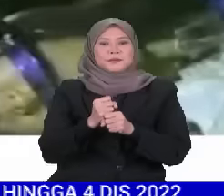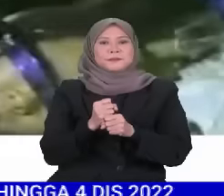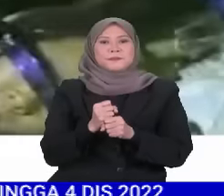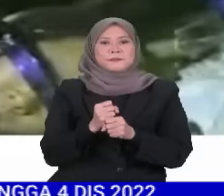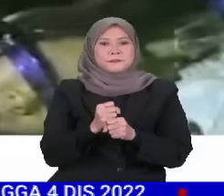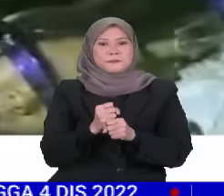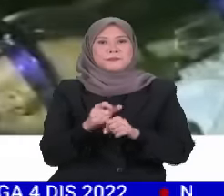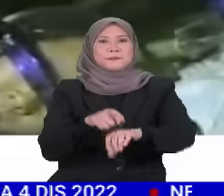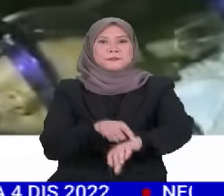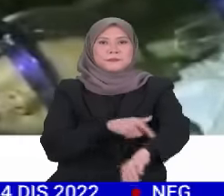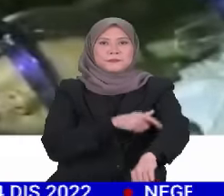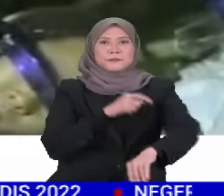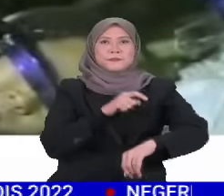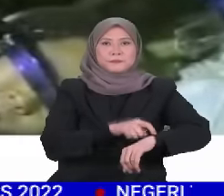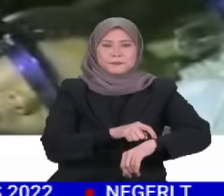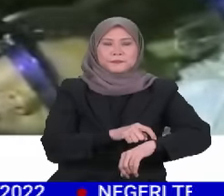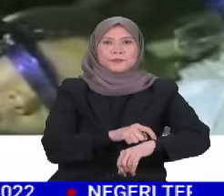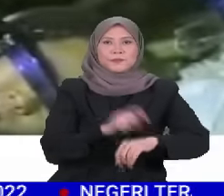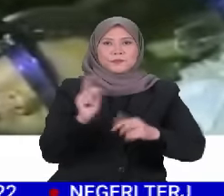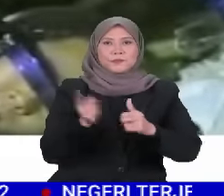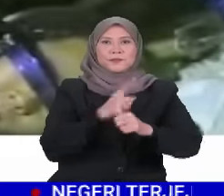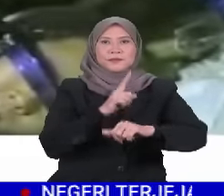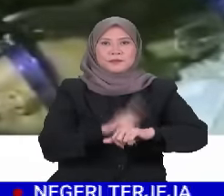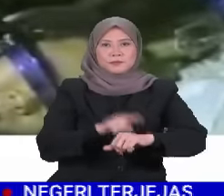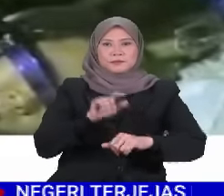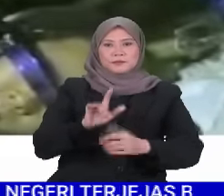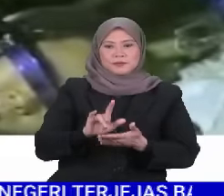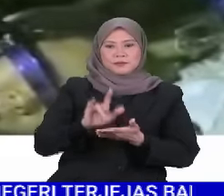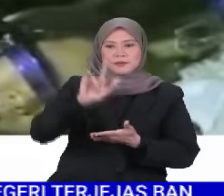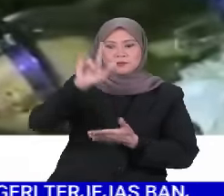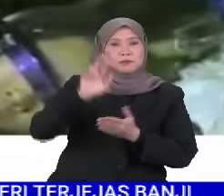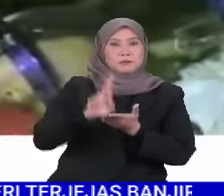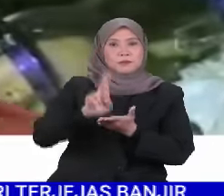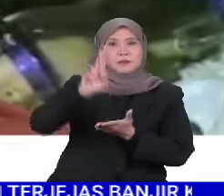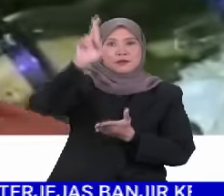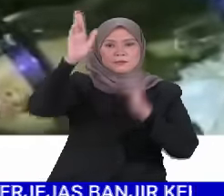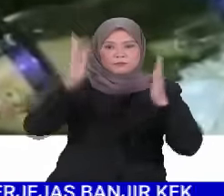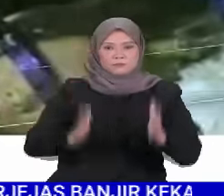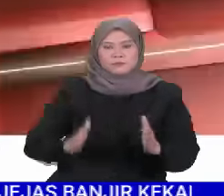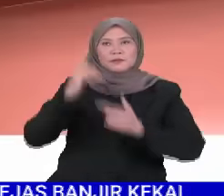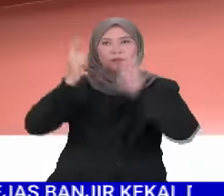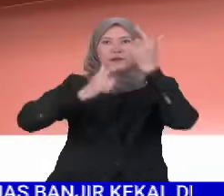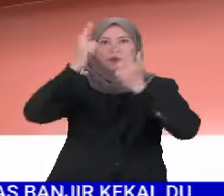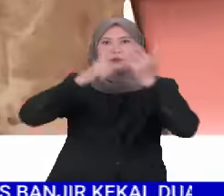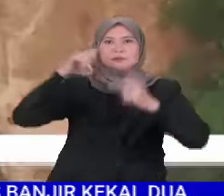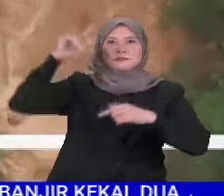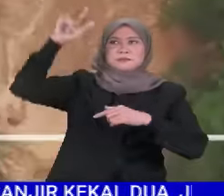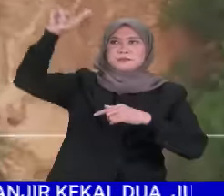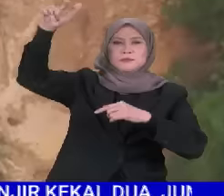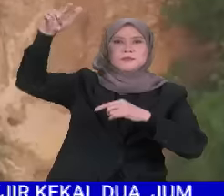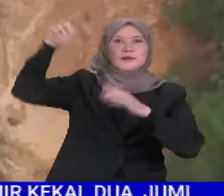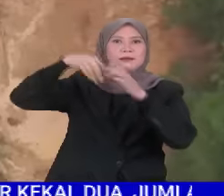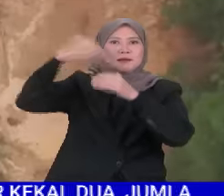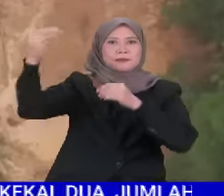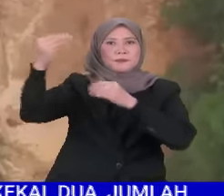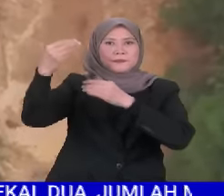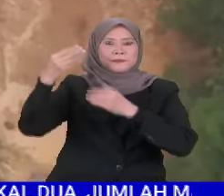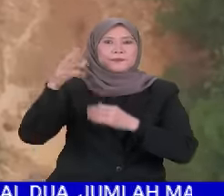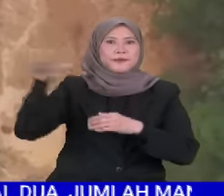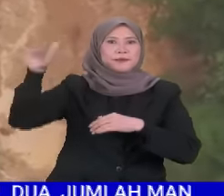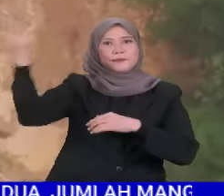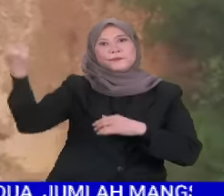jangka panjang Ia merupakan kami berkata bahwa angkasawan Cina di stasiun angkasa dilawati angkasawan lain